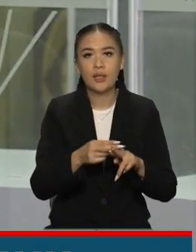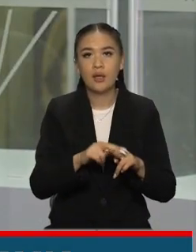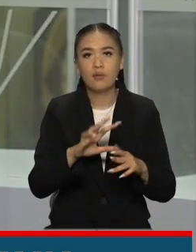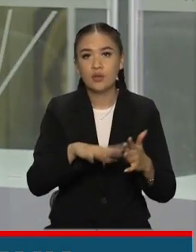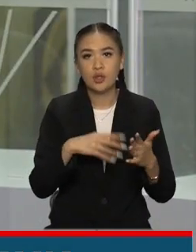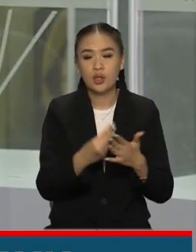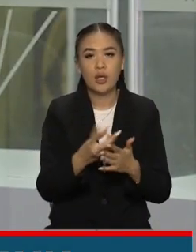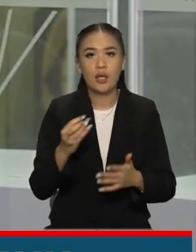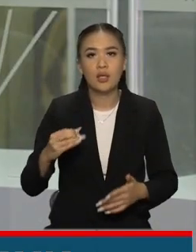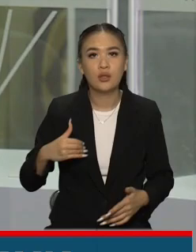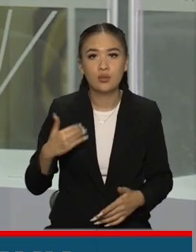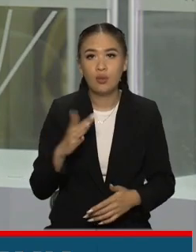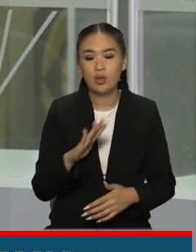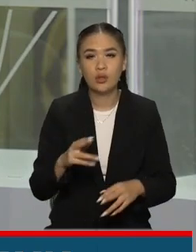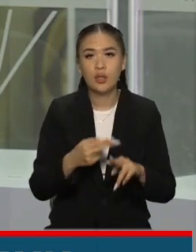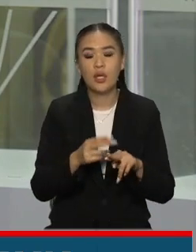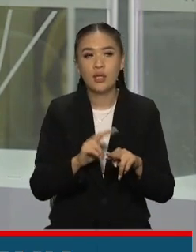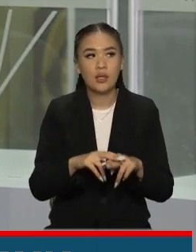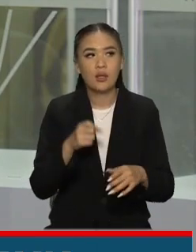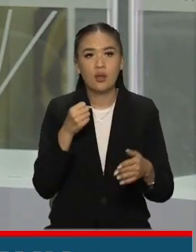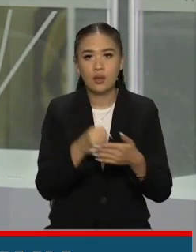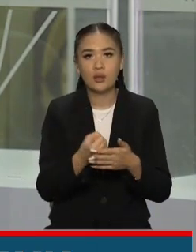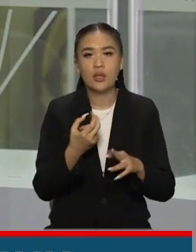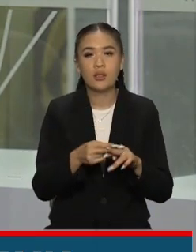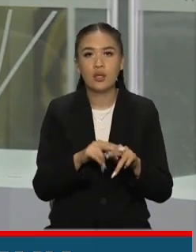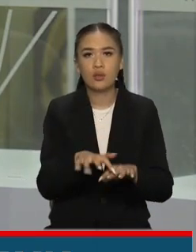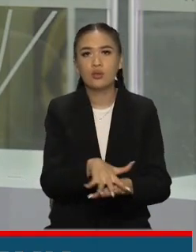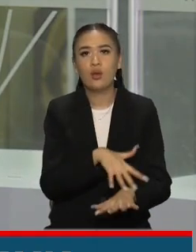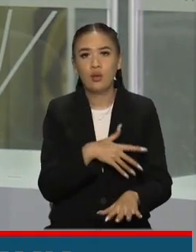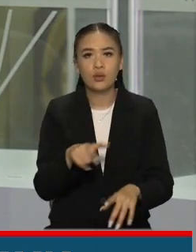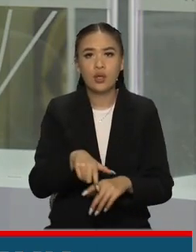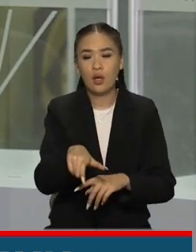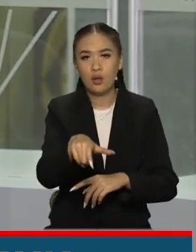не использован до конца, в связи с тем, то, что мы очень долго строим дороги, они